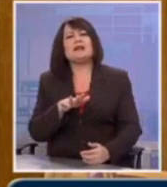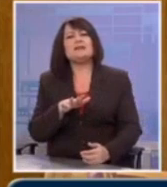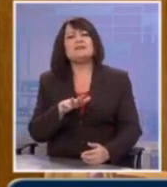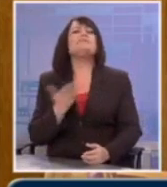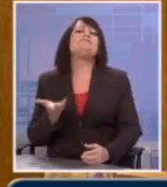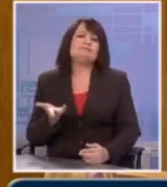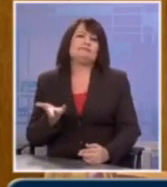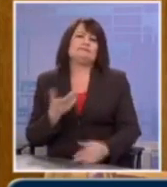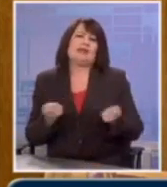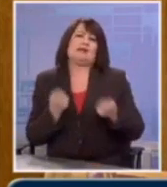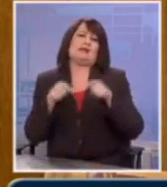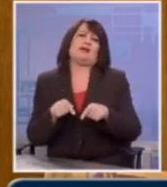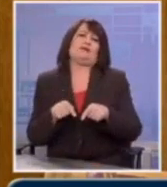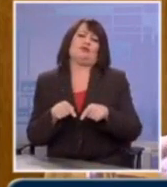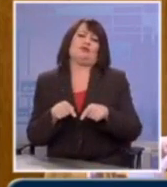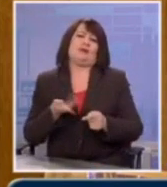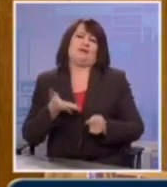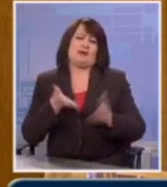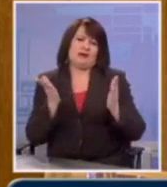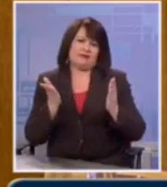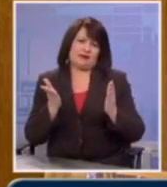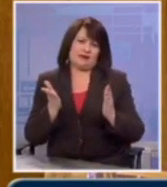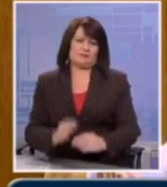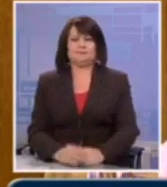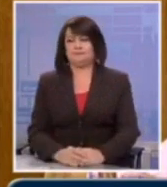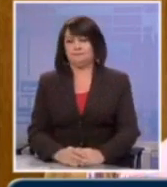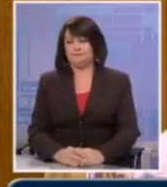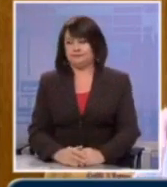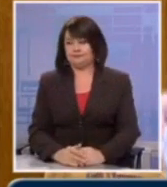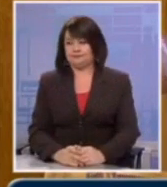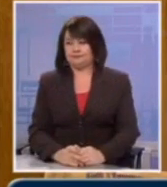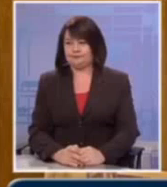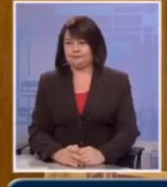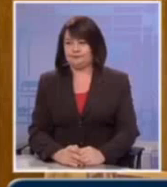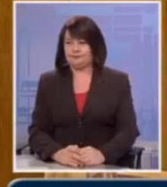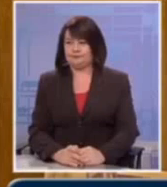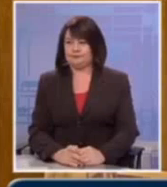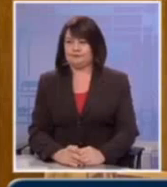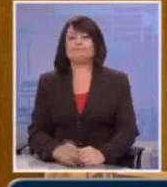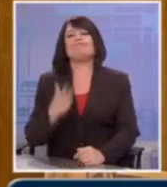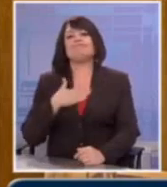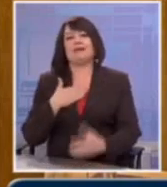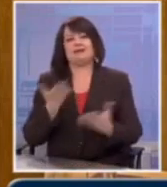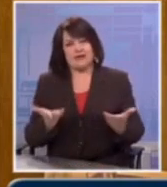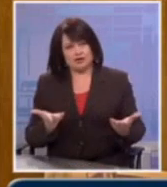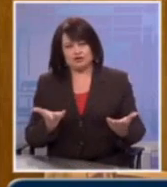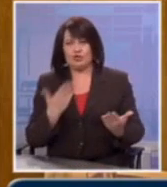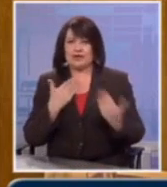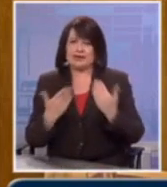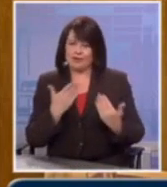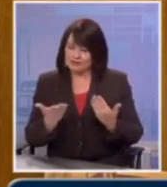έκαναν αυτή τη μαζική έξοδο και θα την πληρώσουμε τώρα ευχαριστώ πολύ για την